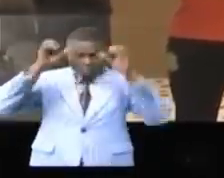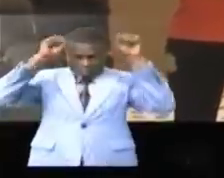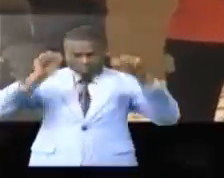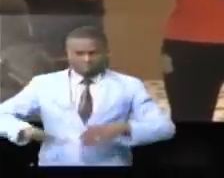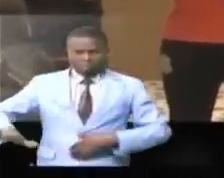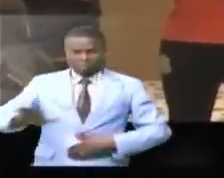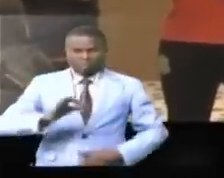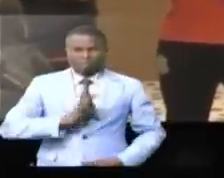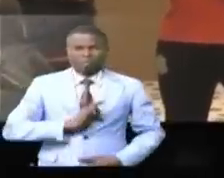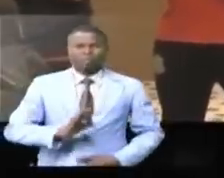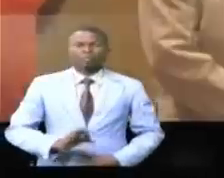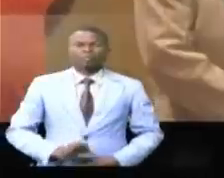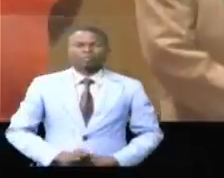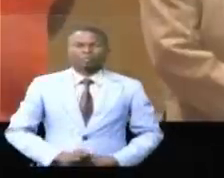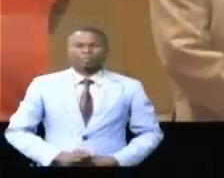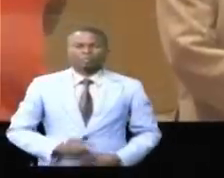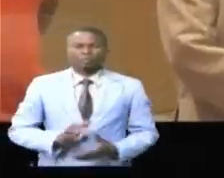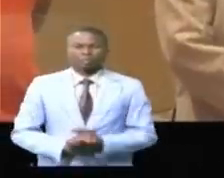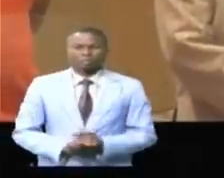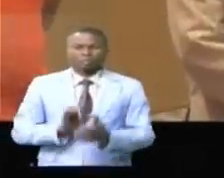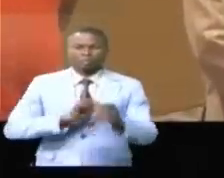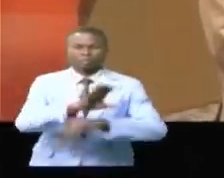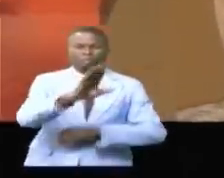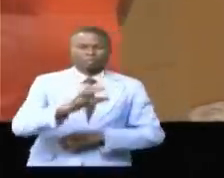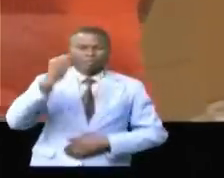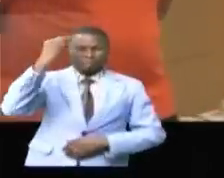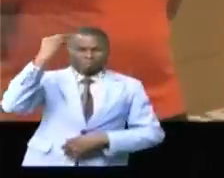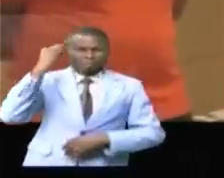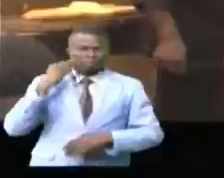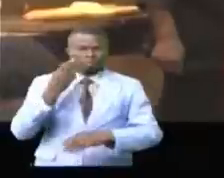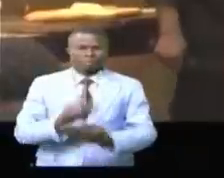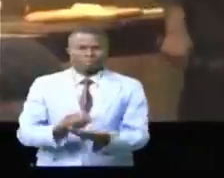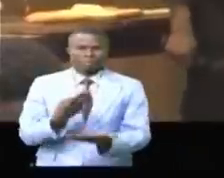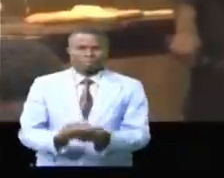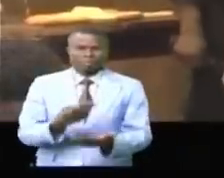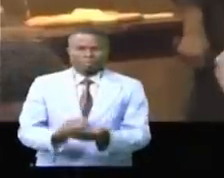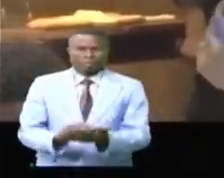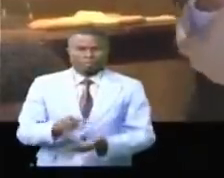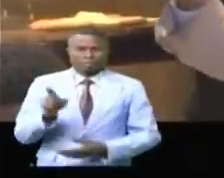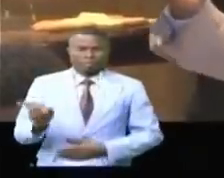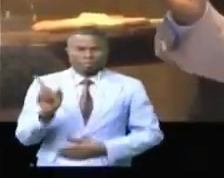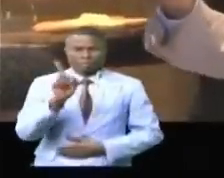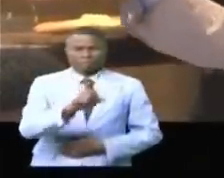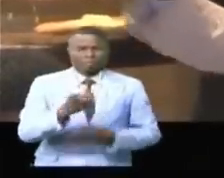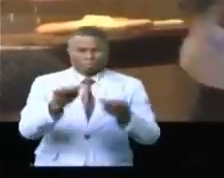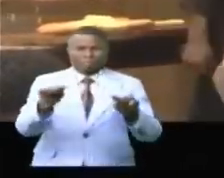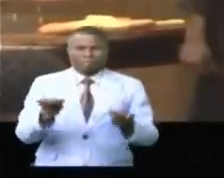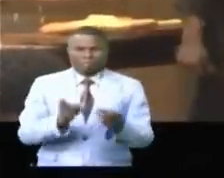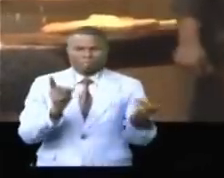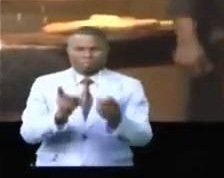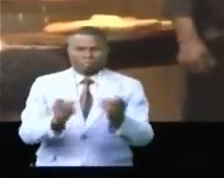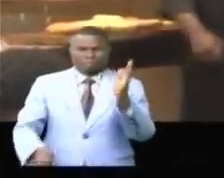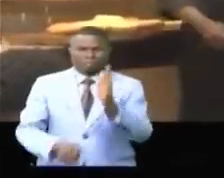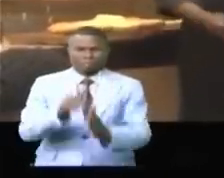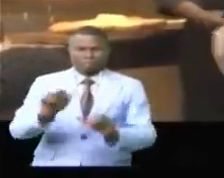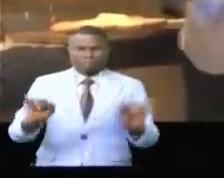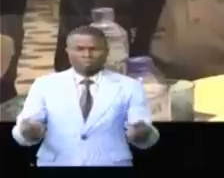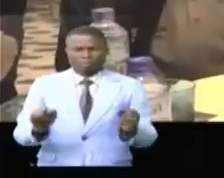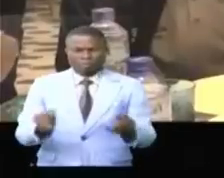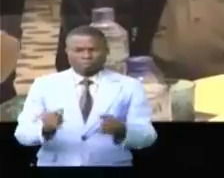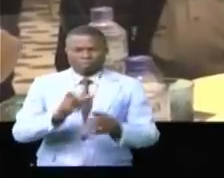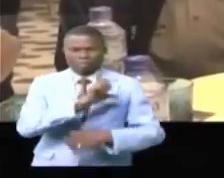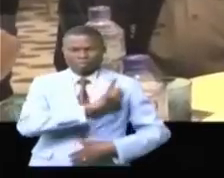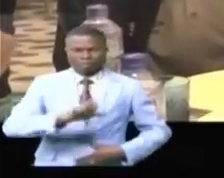République, Félix-Antoine Tshisekedi, a dépêché le ministre des Sports et Loisirs, François-Claude Kaboulou-Moana Kaboulou, à l'hôtel où sont logés les